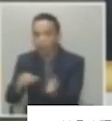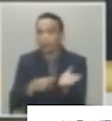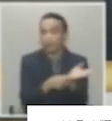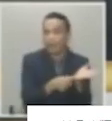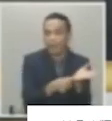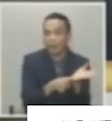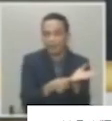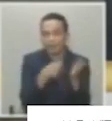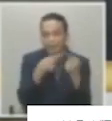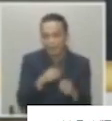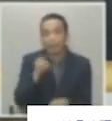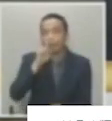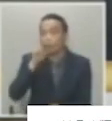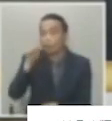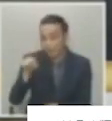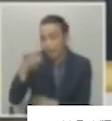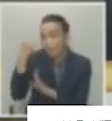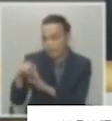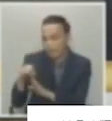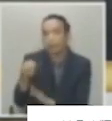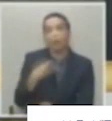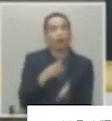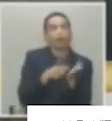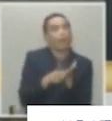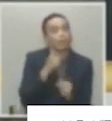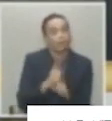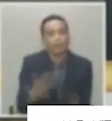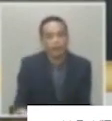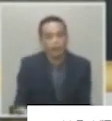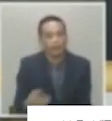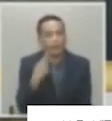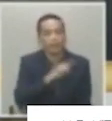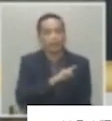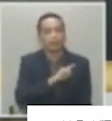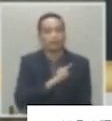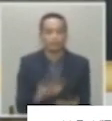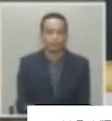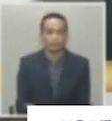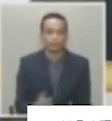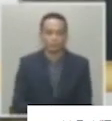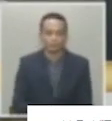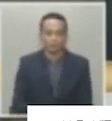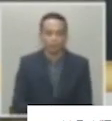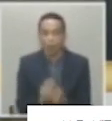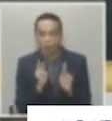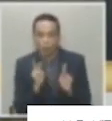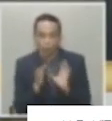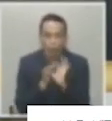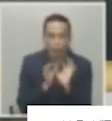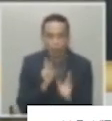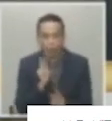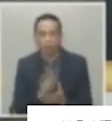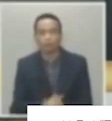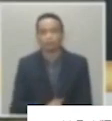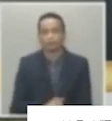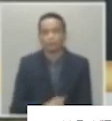ดอ่ะแต่คนบอกแก้ไม่ได้และใครรับลูกครับสตง.รับลูกทุกคนกลัวหมดเลยเพราะฉะ